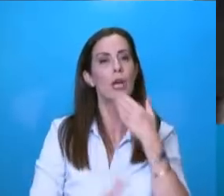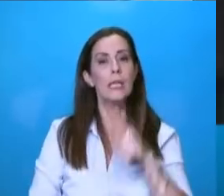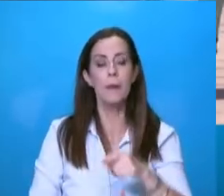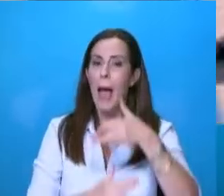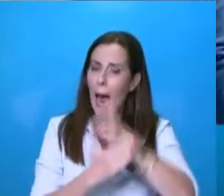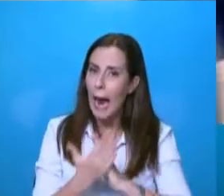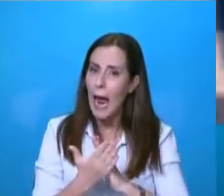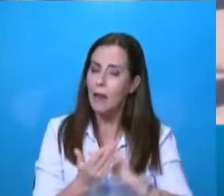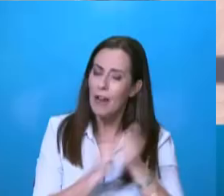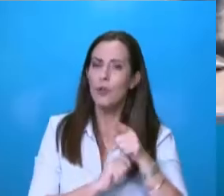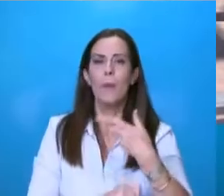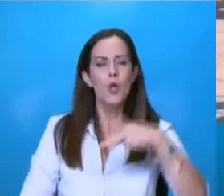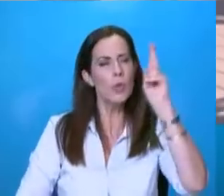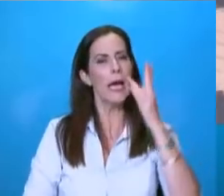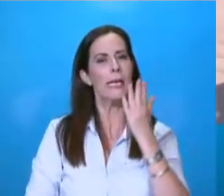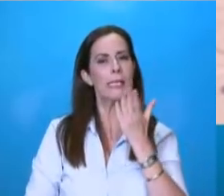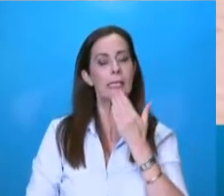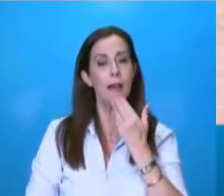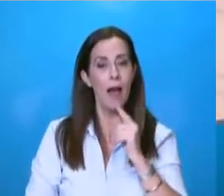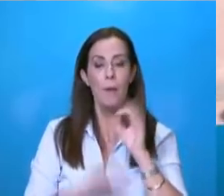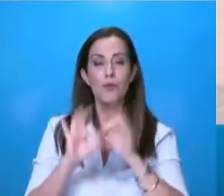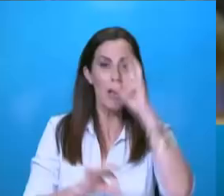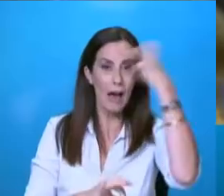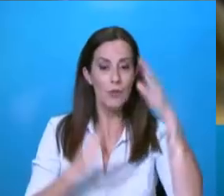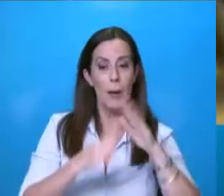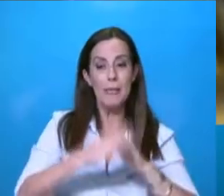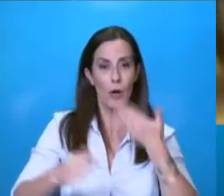ממגמת ישראליזציה של האוכלוסייה הערבית במזרח העיר.